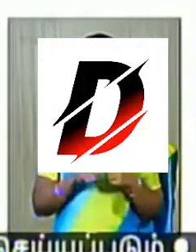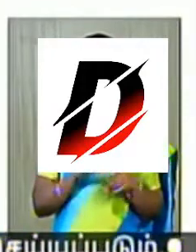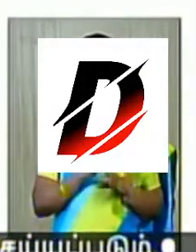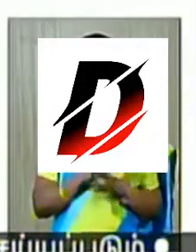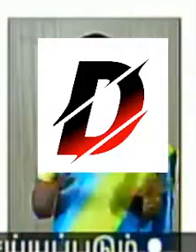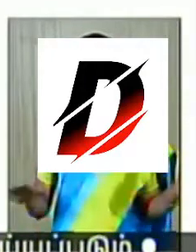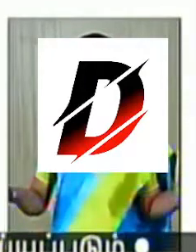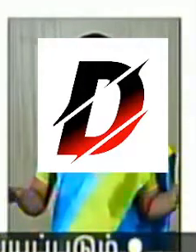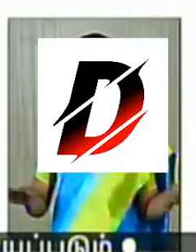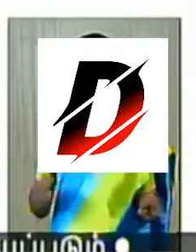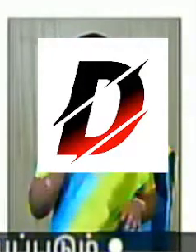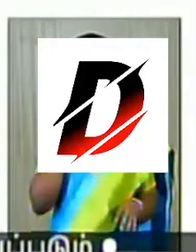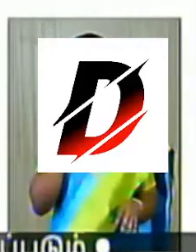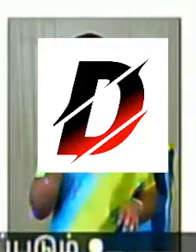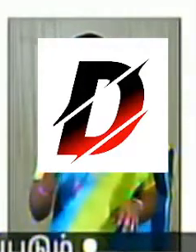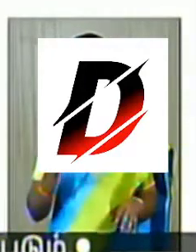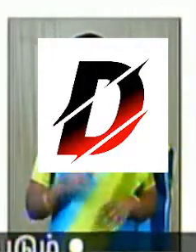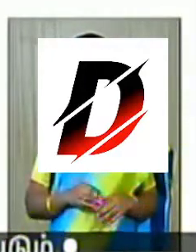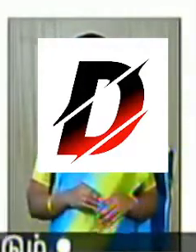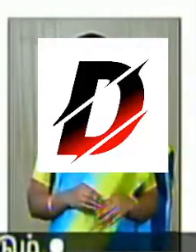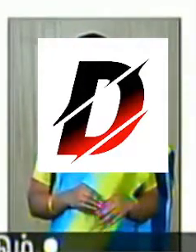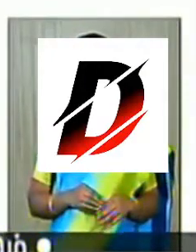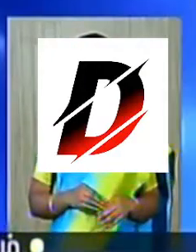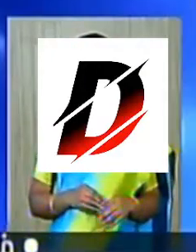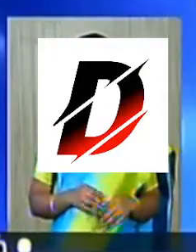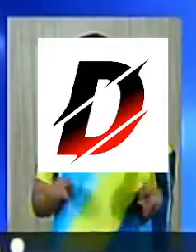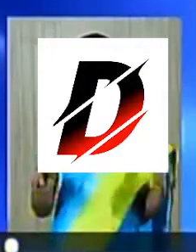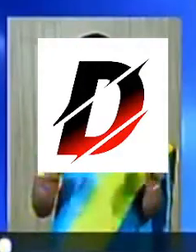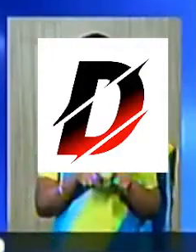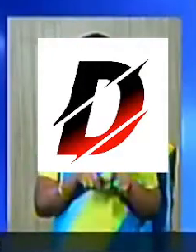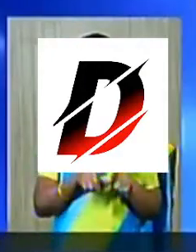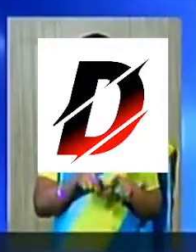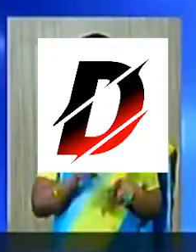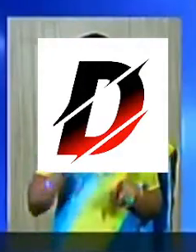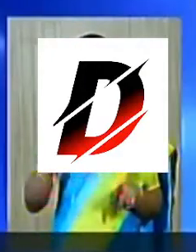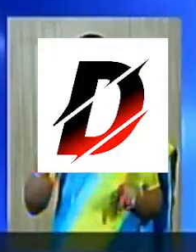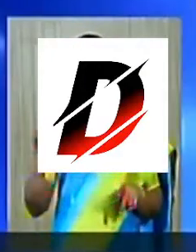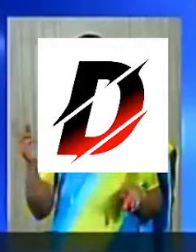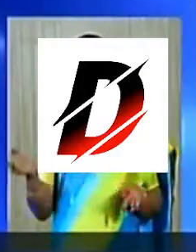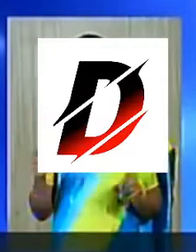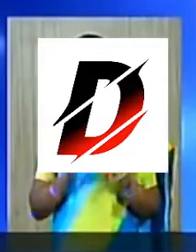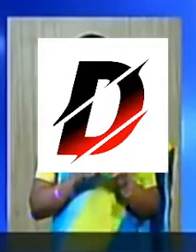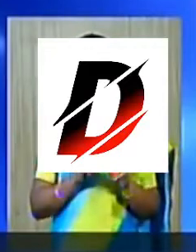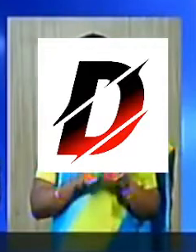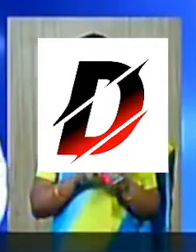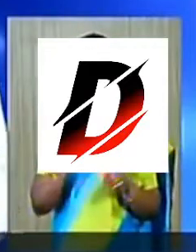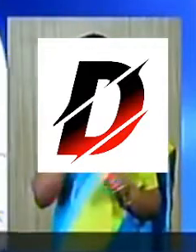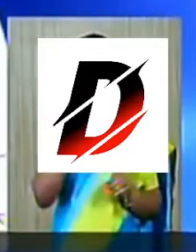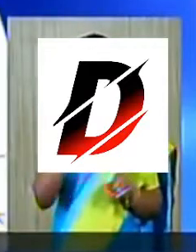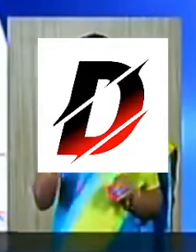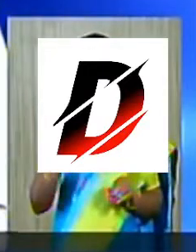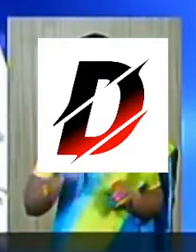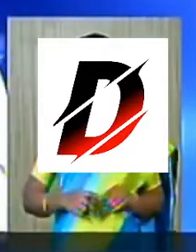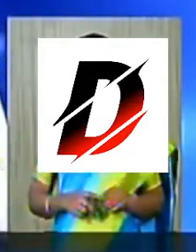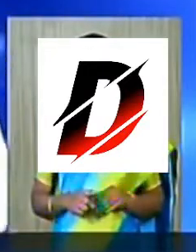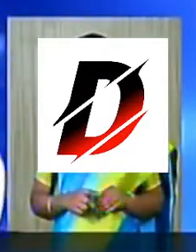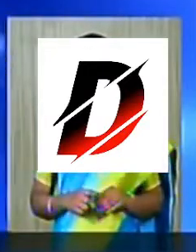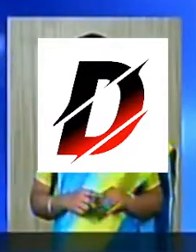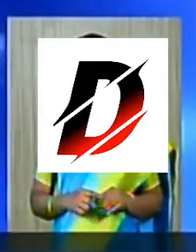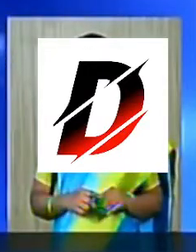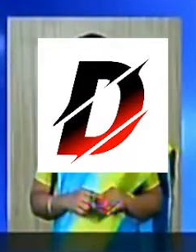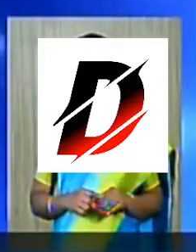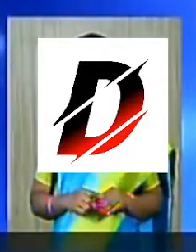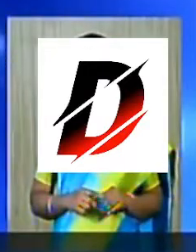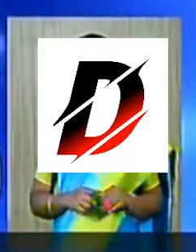முடிஞ்சது, எவ்வளோ ஈஸி பார்த்தீங்களா இந்த கொஸ்டின். இதே போல் அடுத்த கேள்வி பார்க்கலாம். அந்த அடுத்த கேள்வியில் என்ன உங்களுக்கு